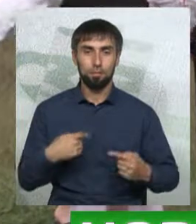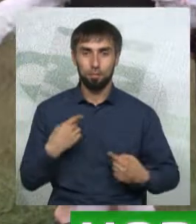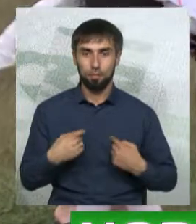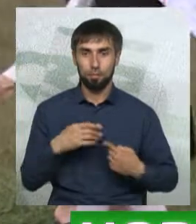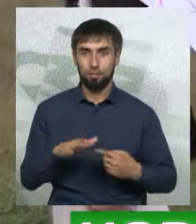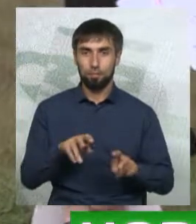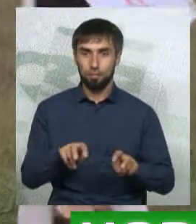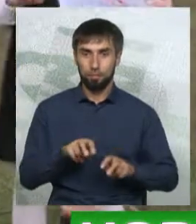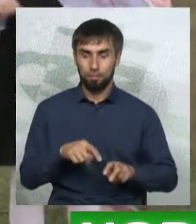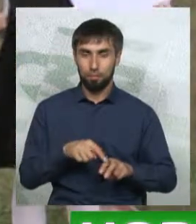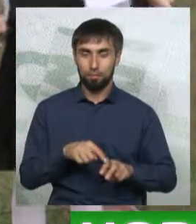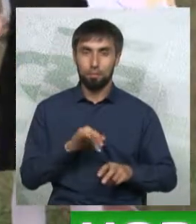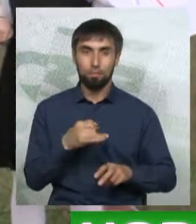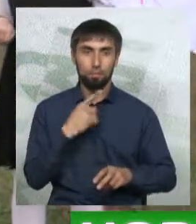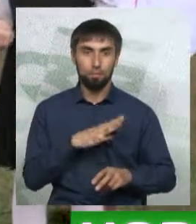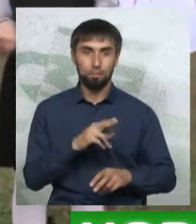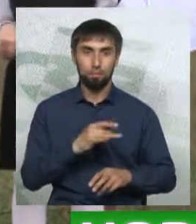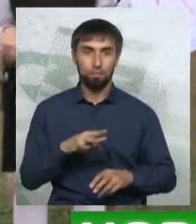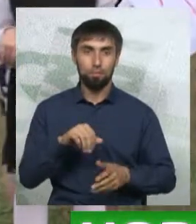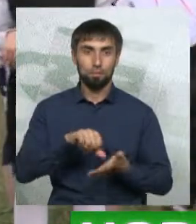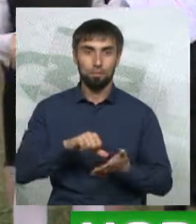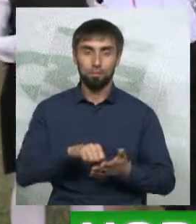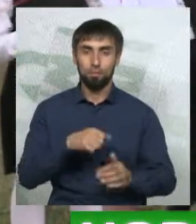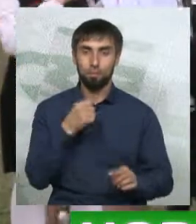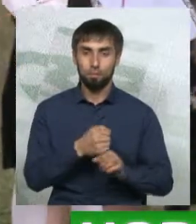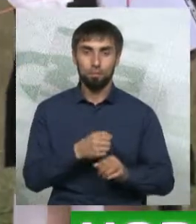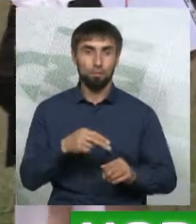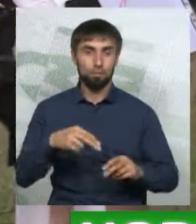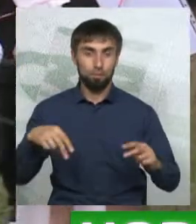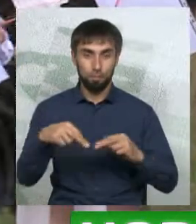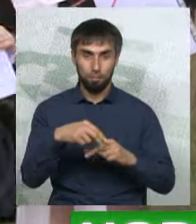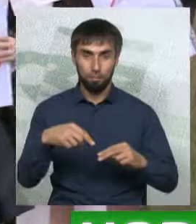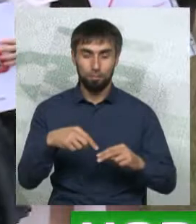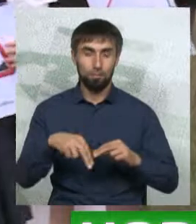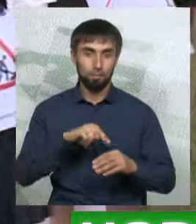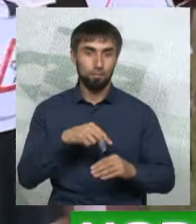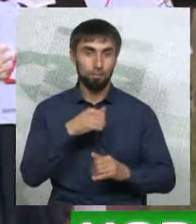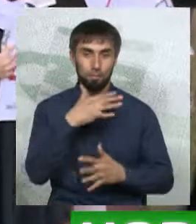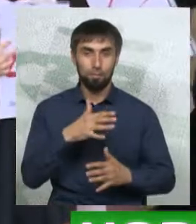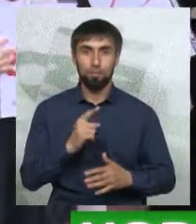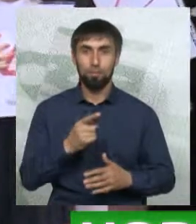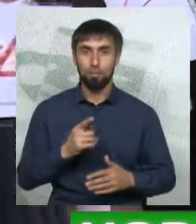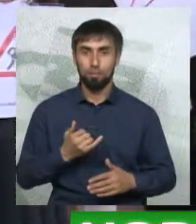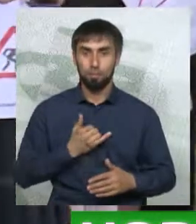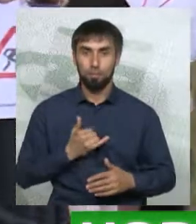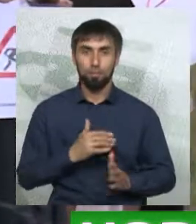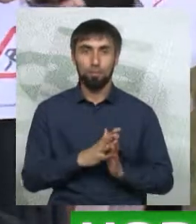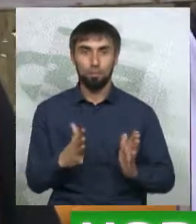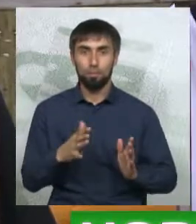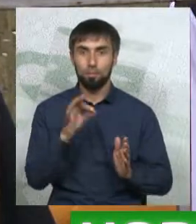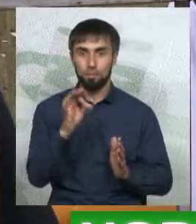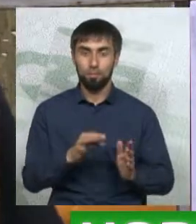пассажиров. Сказать, чтобы именно категории участников дорожного движения пешеходы больше страдали, мы не можем, потому что у нас больше